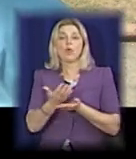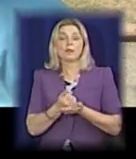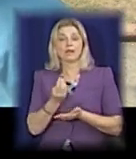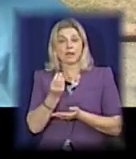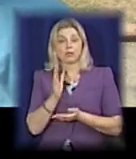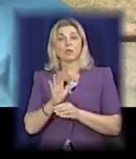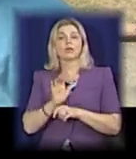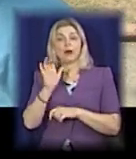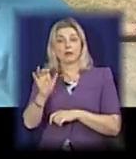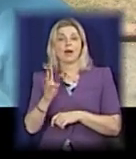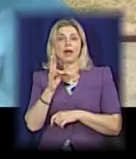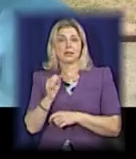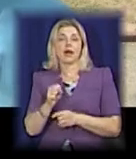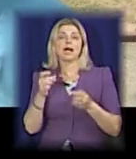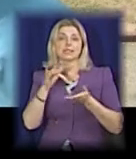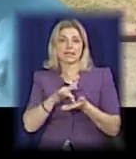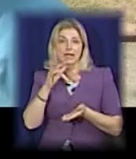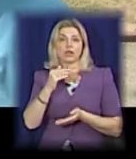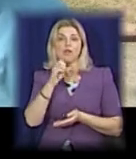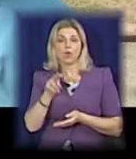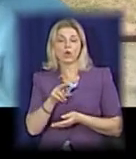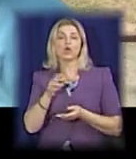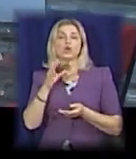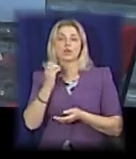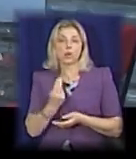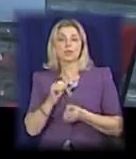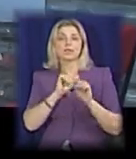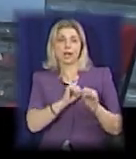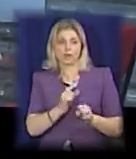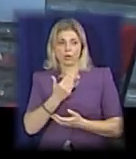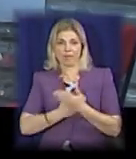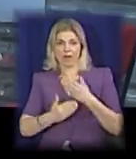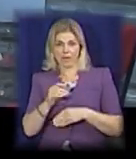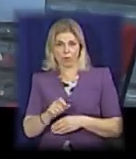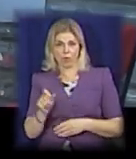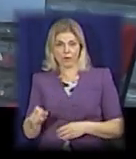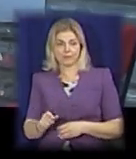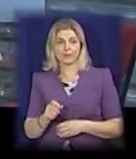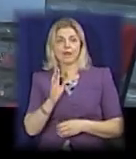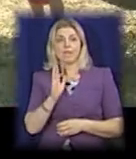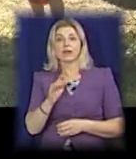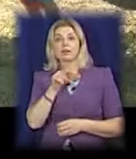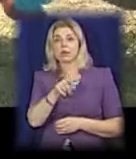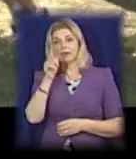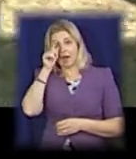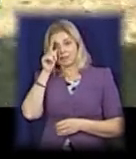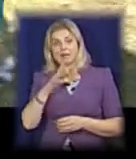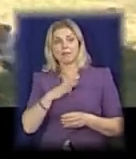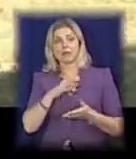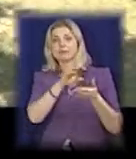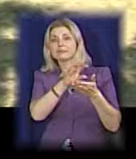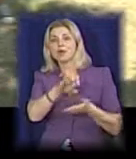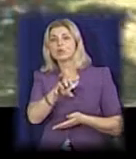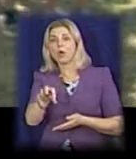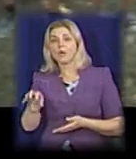будуть направлені саме в локальний центр фонду соціального захисту інвалідів. У касті розмістили декілька станцій, де усі бажаючі мали